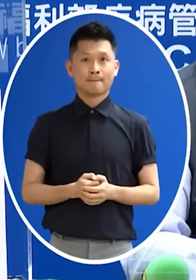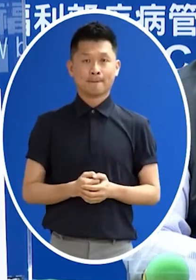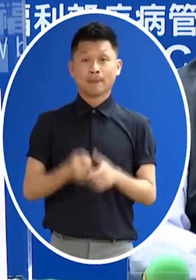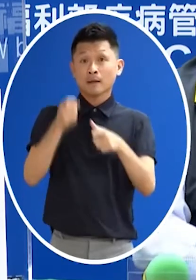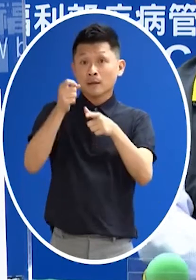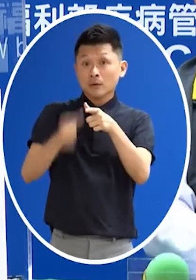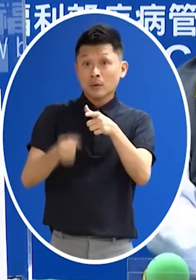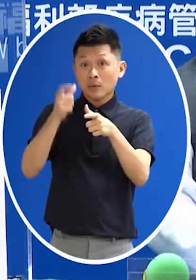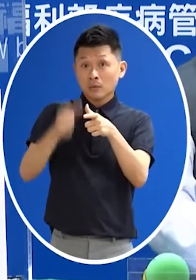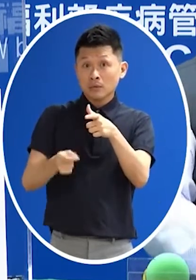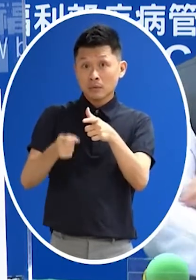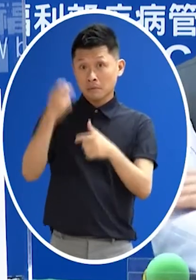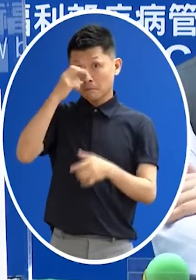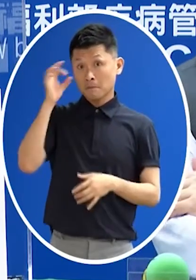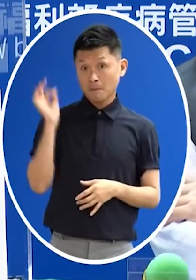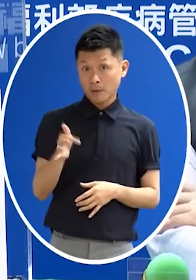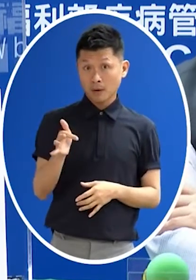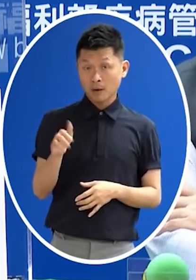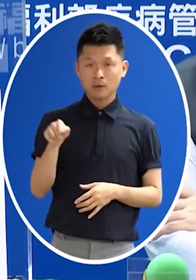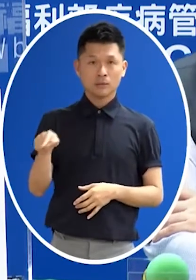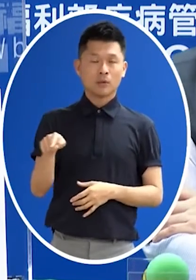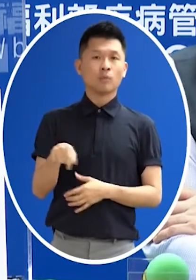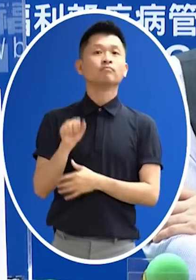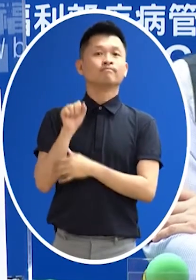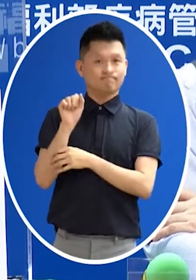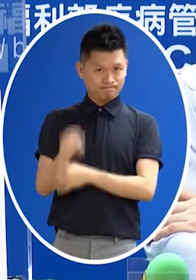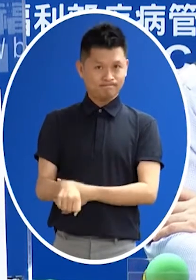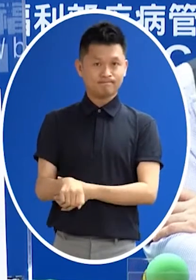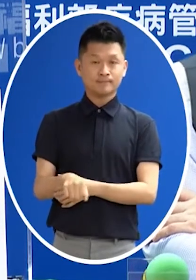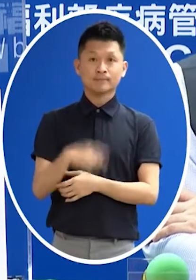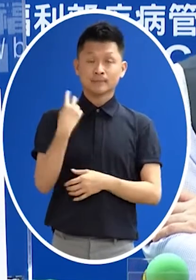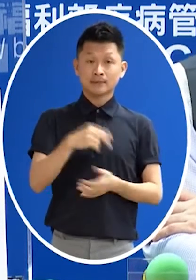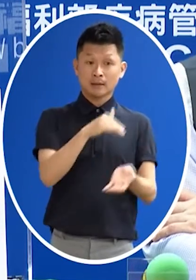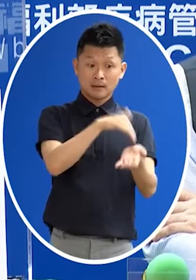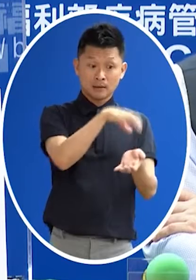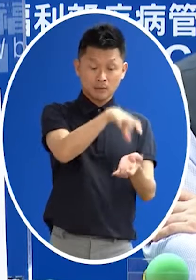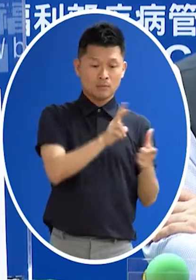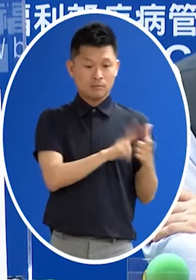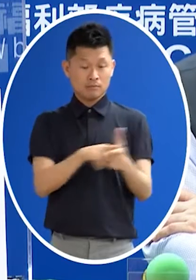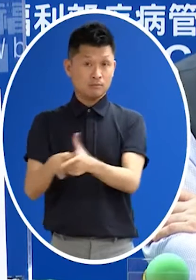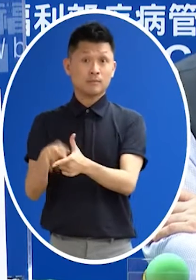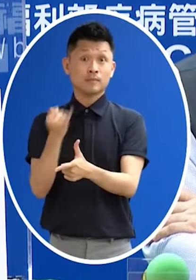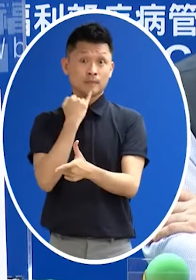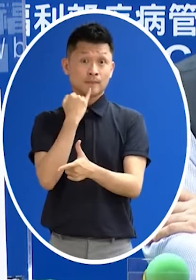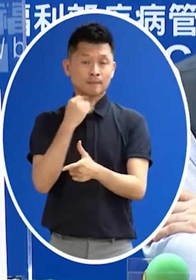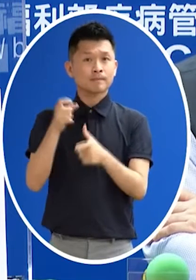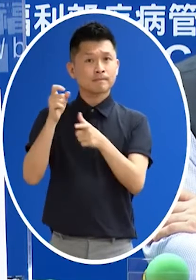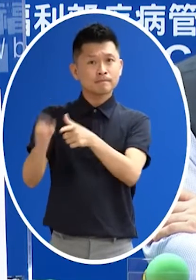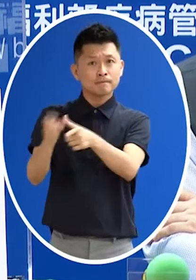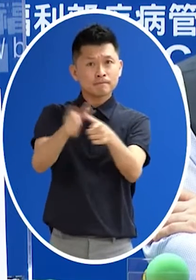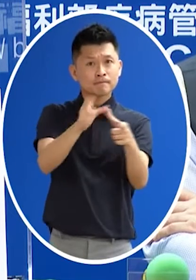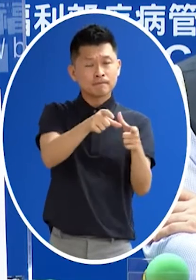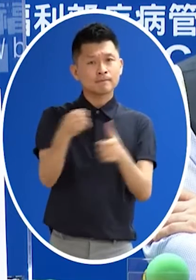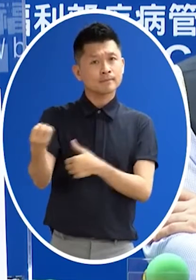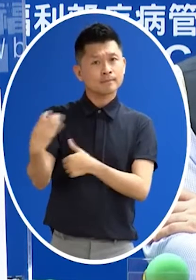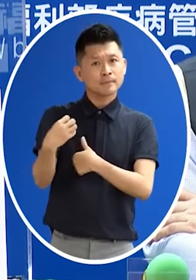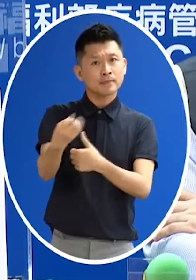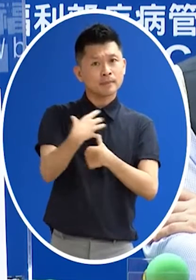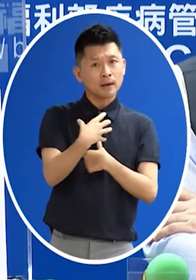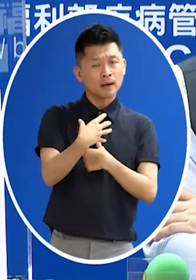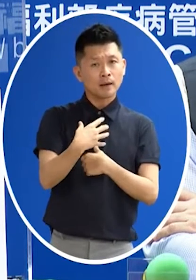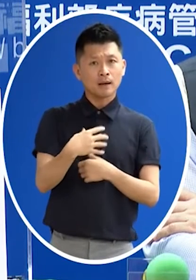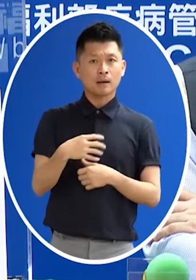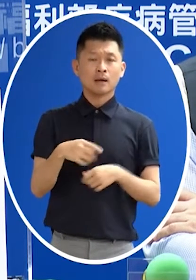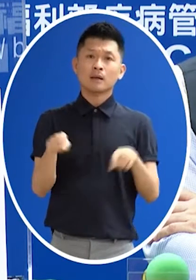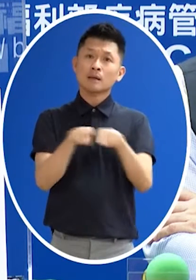那个企业的部分哈，我们已经说可以，那只要在联合医疗机构，那企业只有在反映，好，就是不是可以让